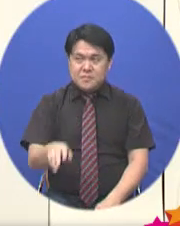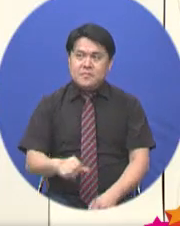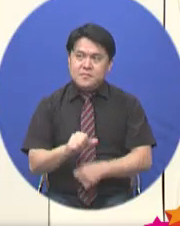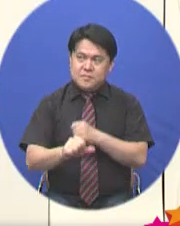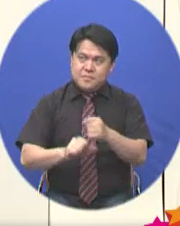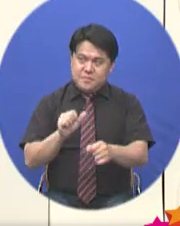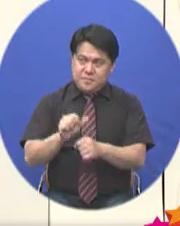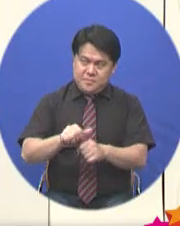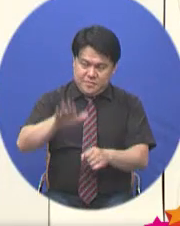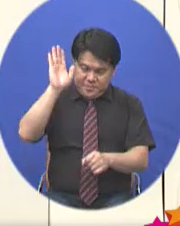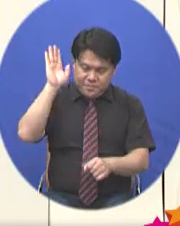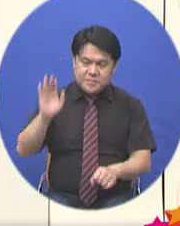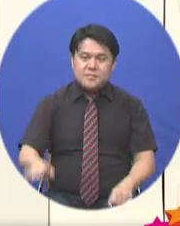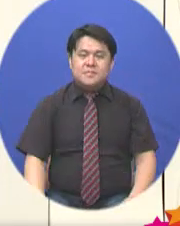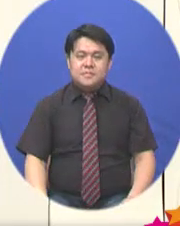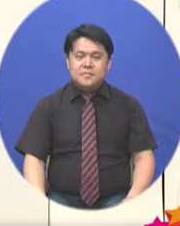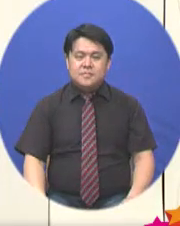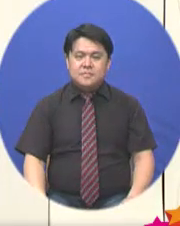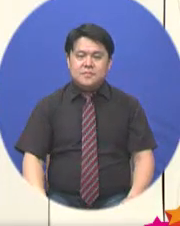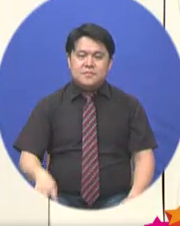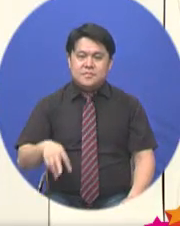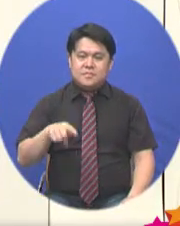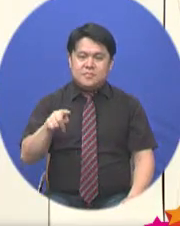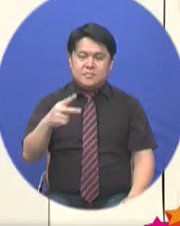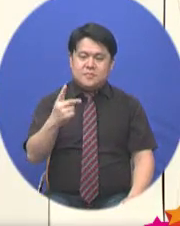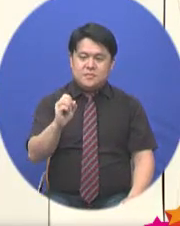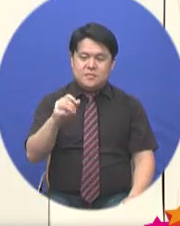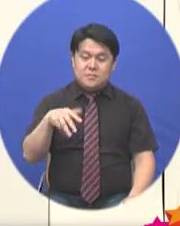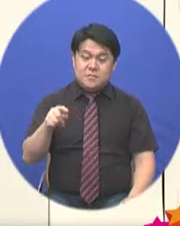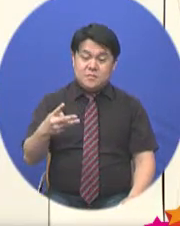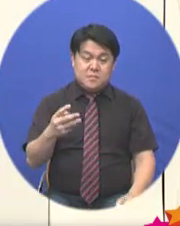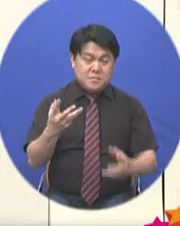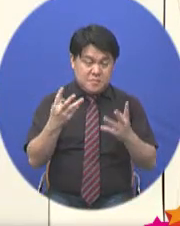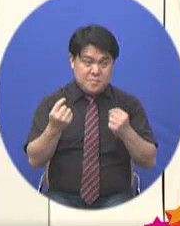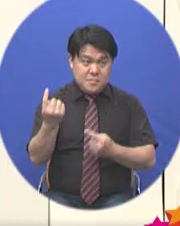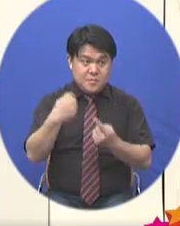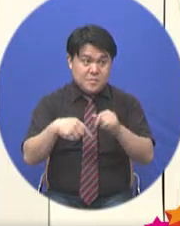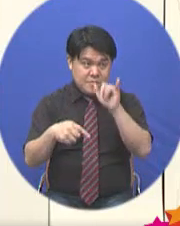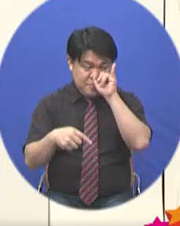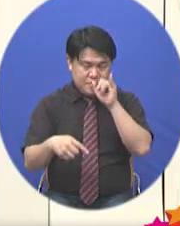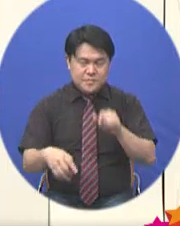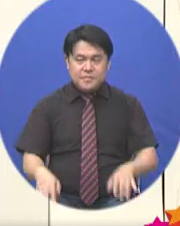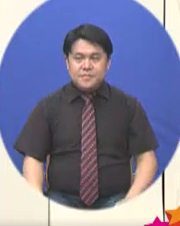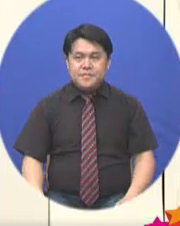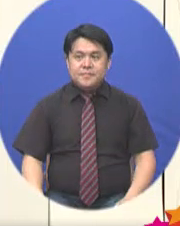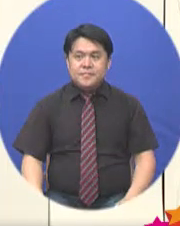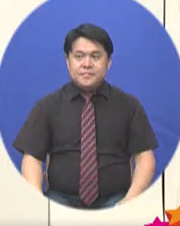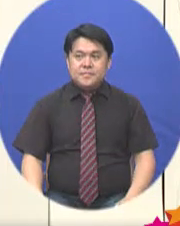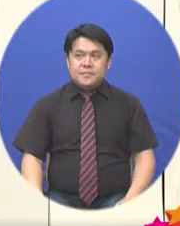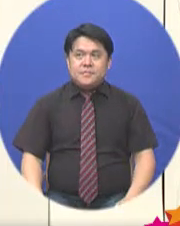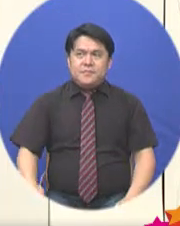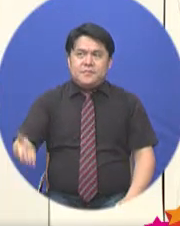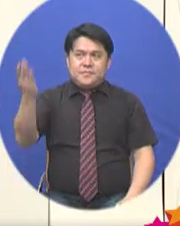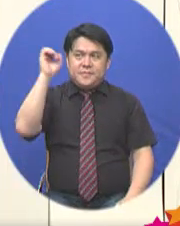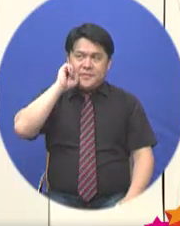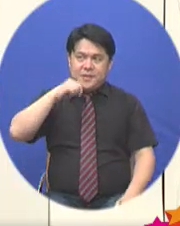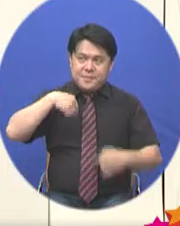5년 넘었어요. 아, 서동철님 자주 나오셨어요? 그러셨군요. 네. 네. 뭐 그 전에 이제 나가고